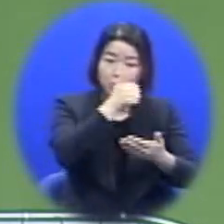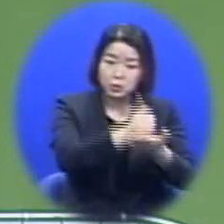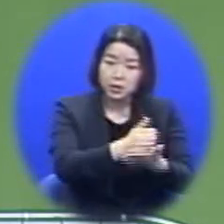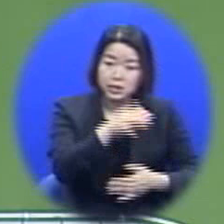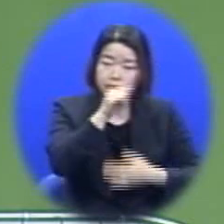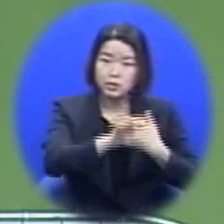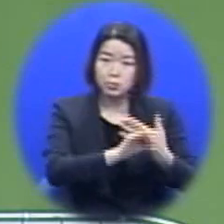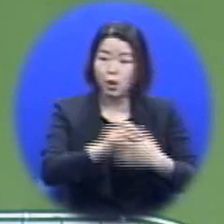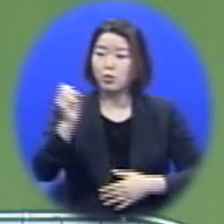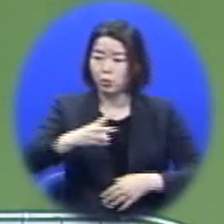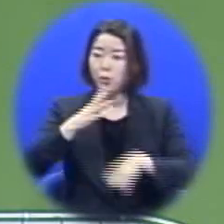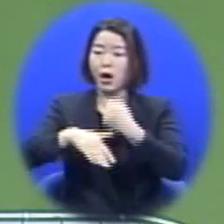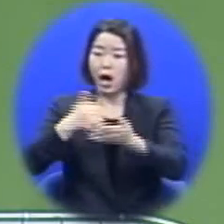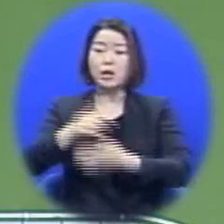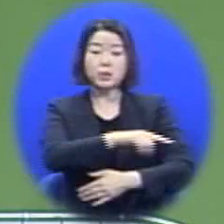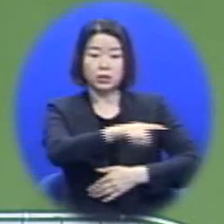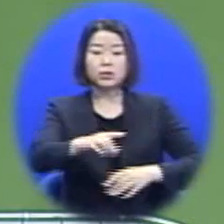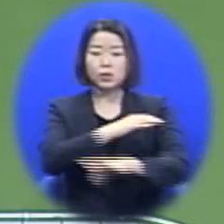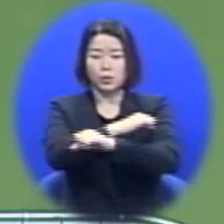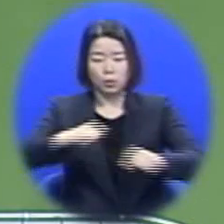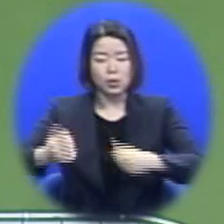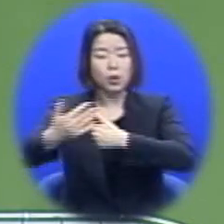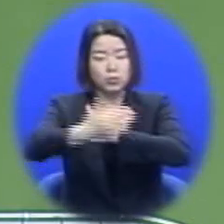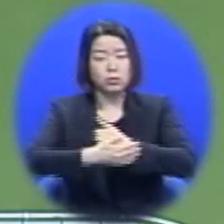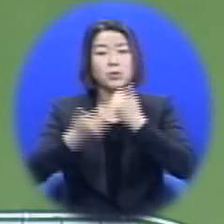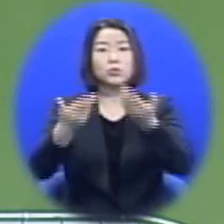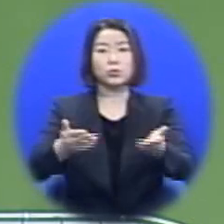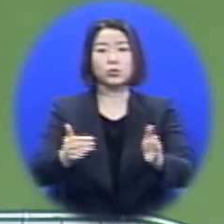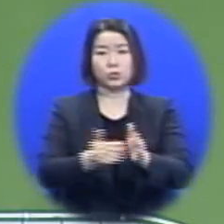또 하나님이 또 그들을 용서하고 품으십니다.